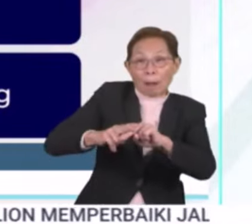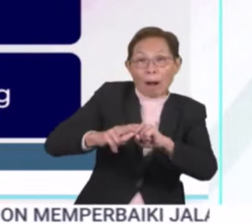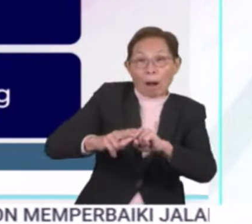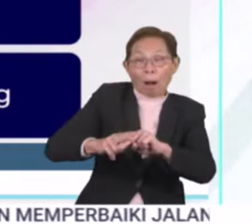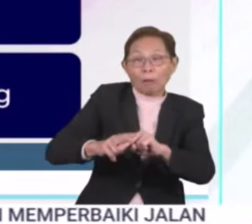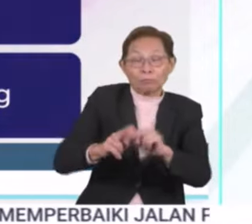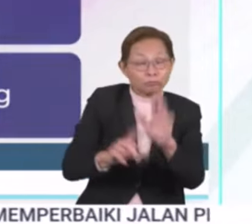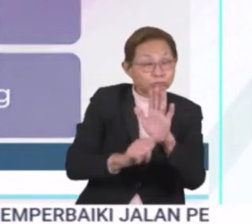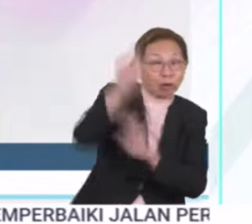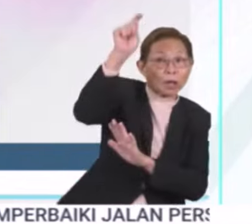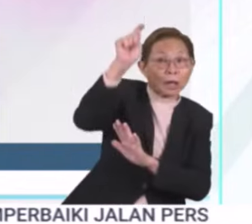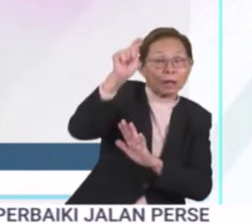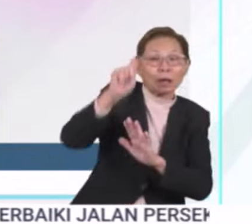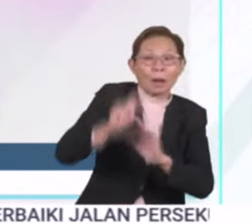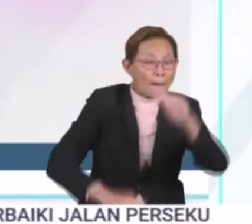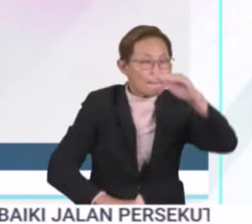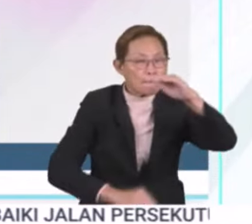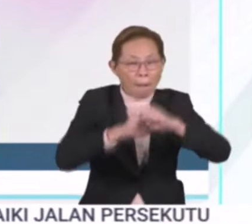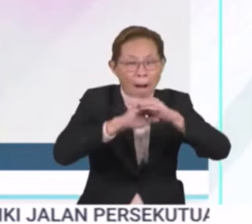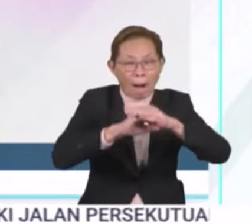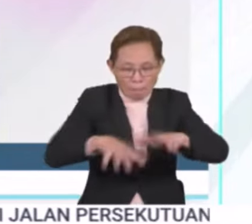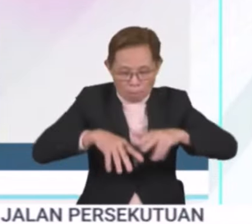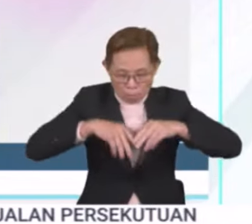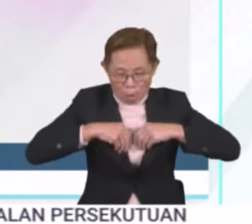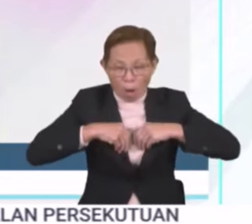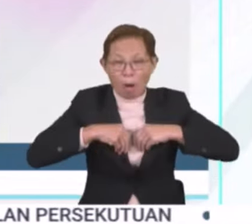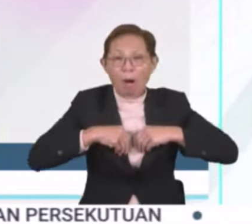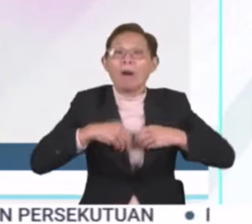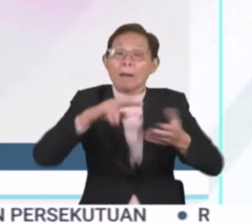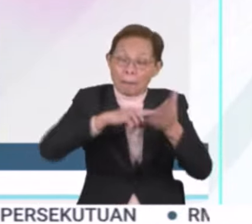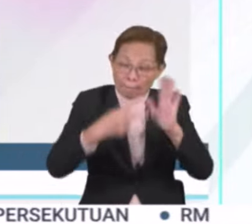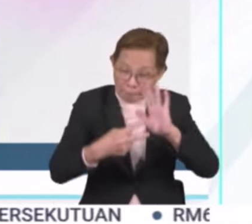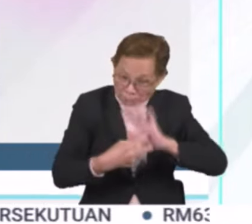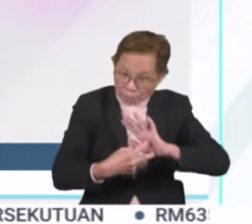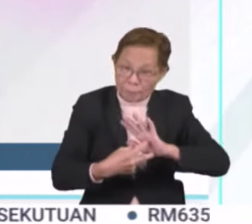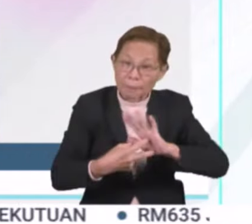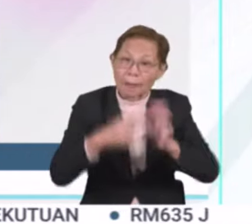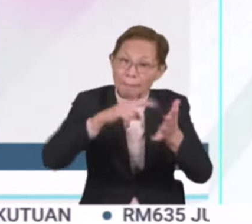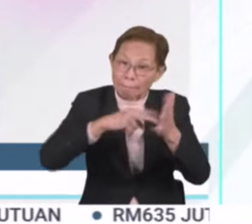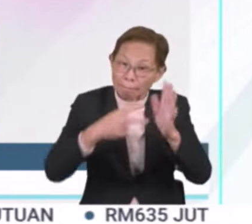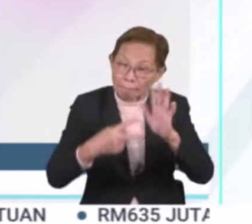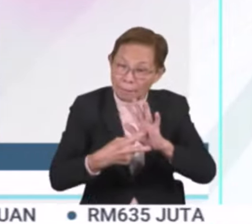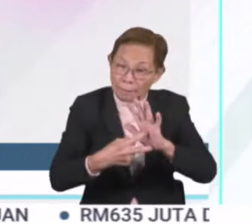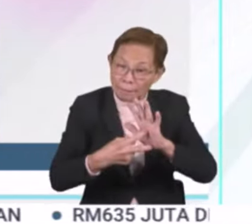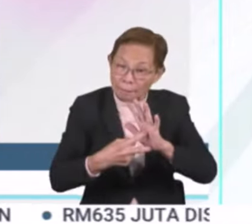tinggi membolehkan kadar maksimum diterima. Maknanya